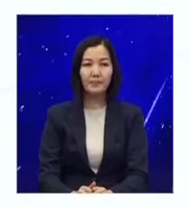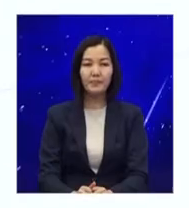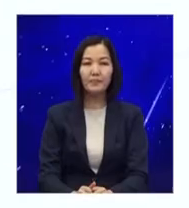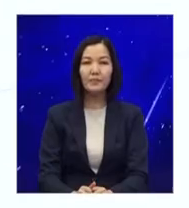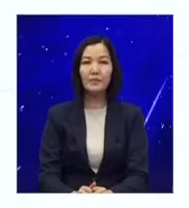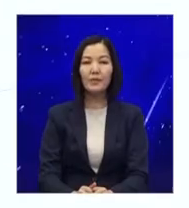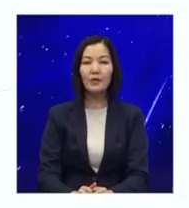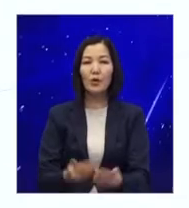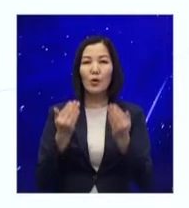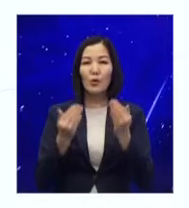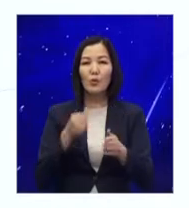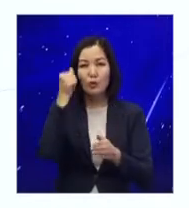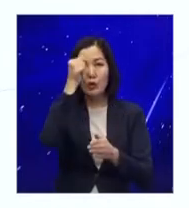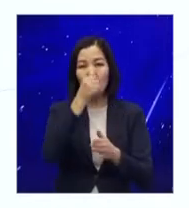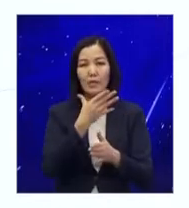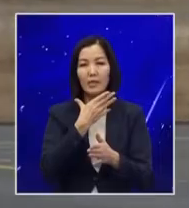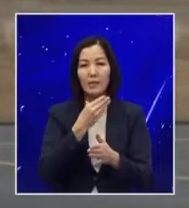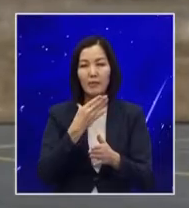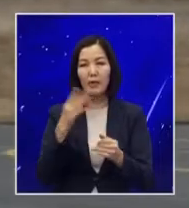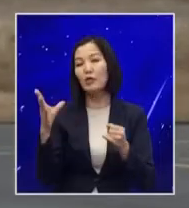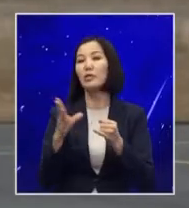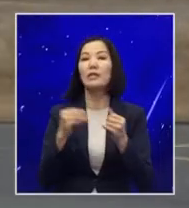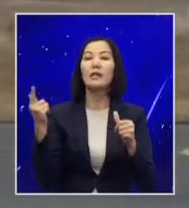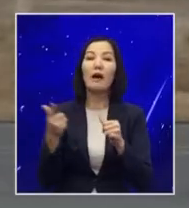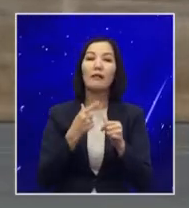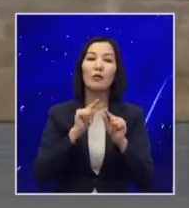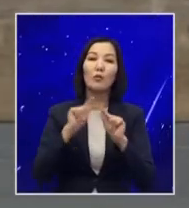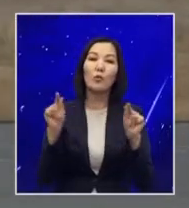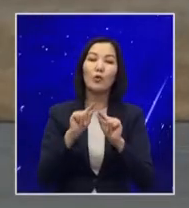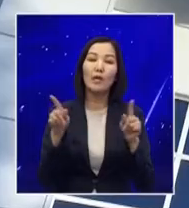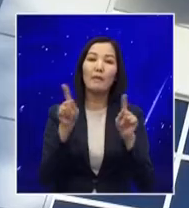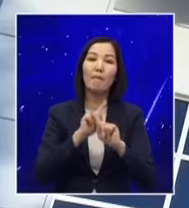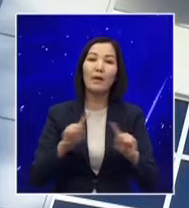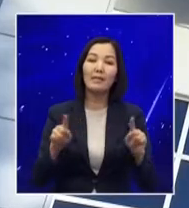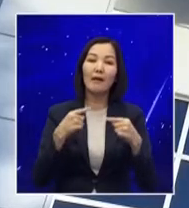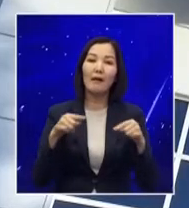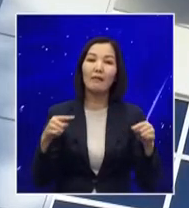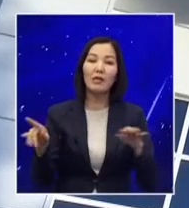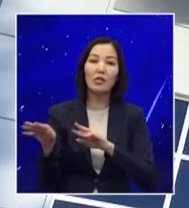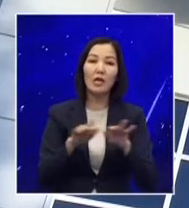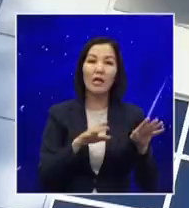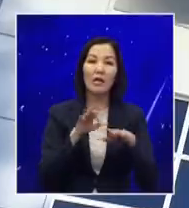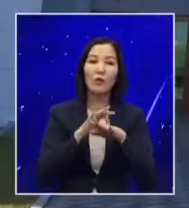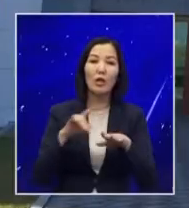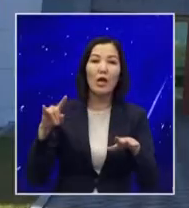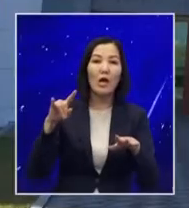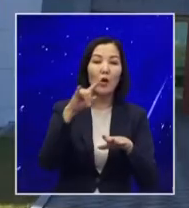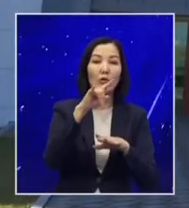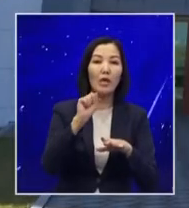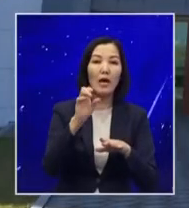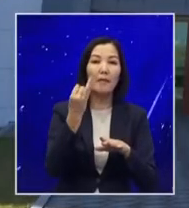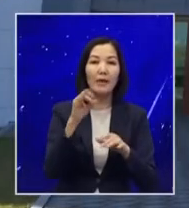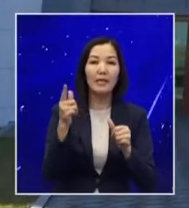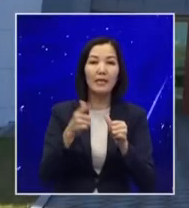Осы атаулы жылдың аясында Семей жерінде ақынның атын ұлықтайтын бұдан да өзге бастамалар жүзеге асты. Әуежайға Абайдың есімі